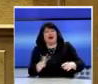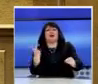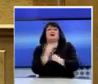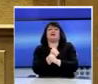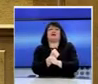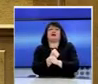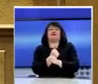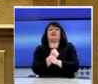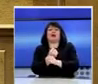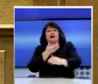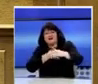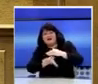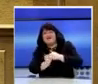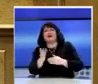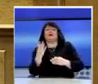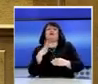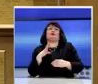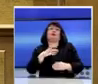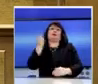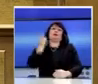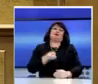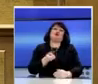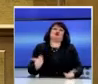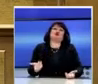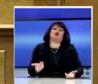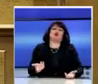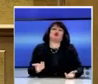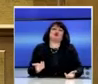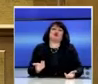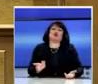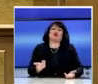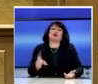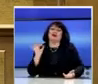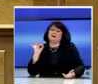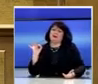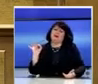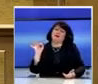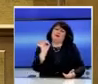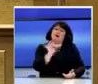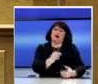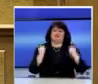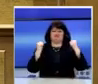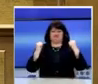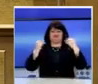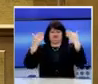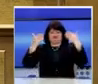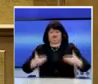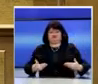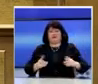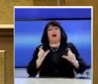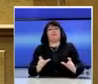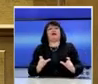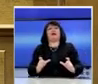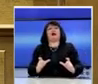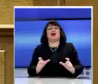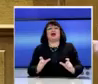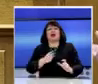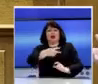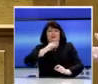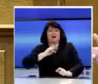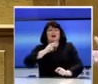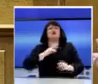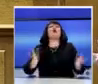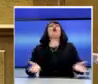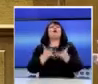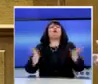πετύχουμε το επιθυμητό ποσοστό της ανοσίας στην κοινότητα, είναι κρίσιμα ερωτήματα. Δεν τα απαντάτε. Όλα